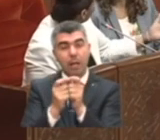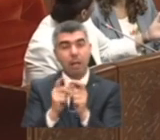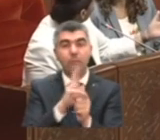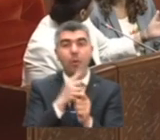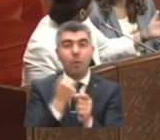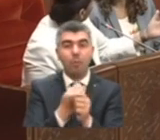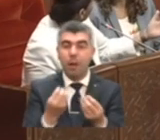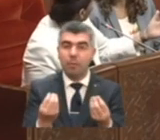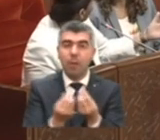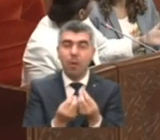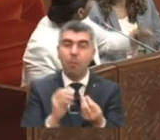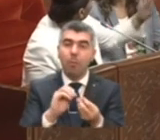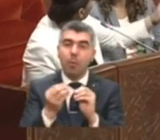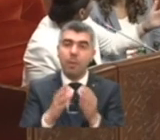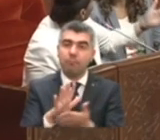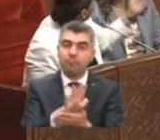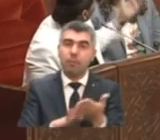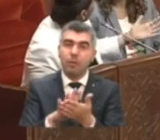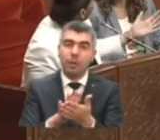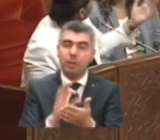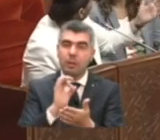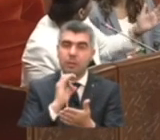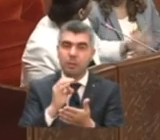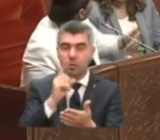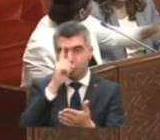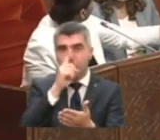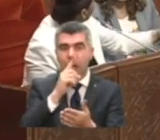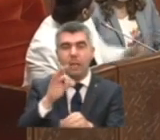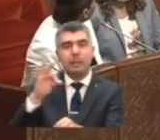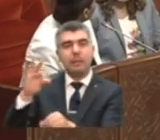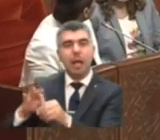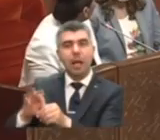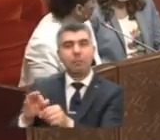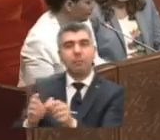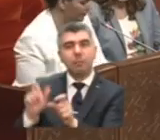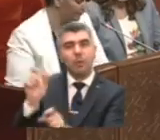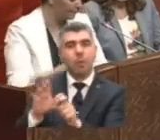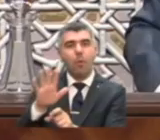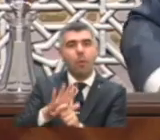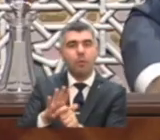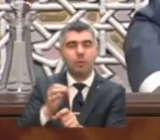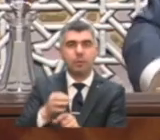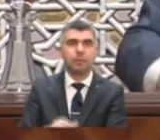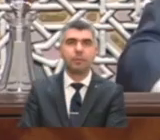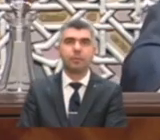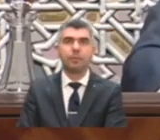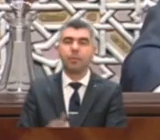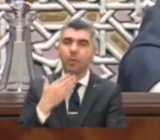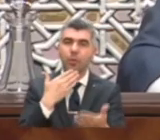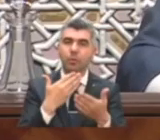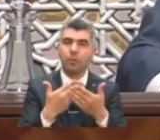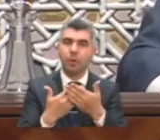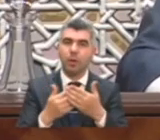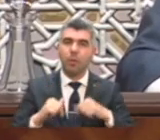تحل مشاكل لواحد المجموعه ديال الجزيئات، غادي ان شاء الله في جانب المنتخبين نحلوا هذه المشاكل الاخرى. شكرا السيدة